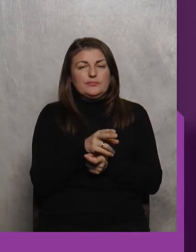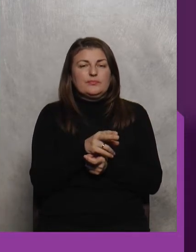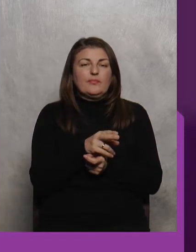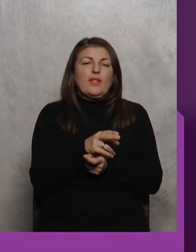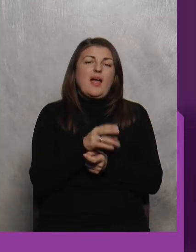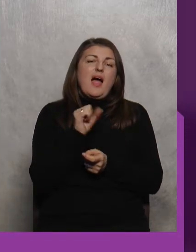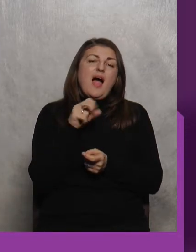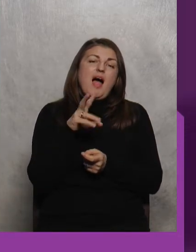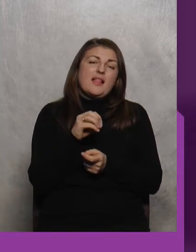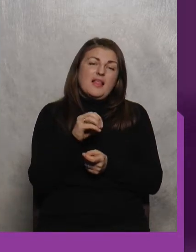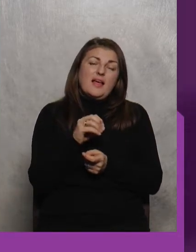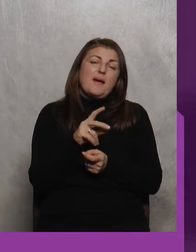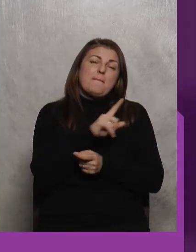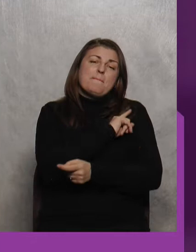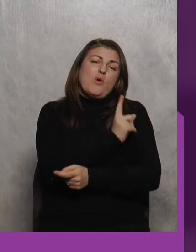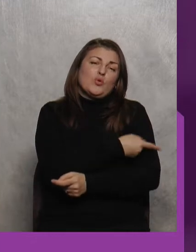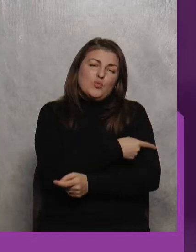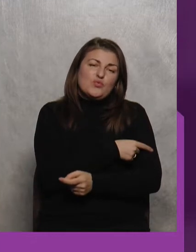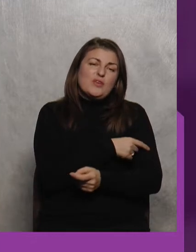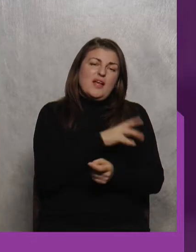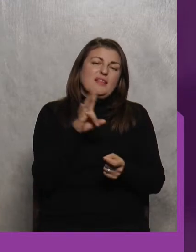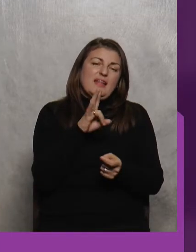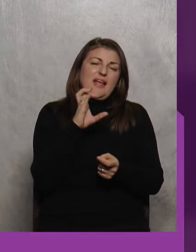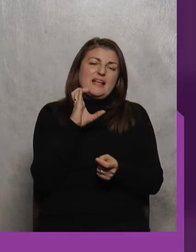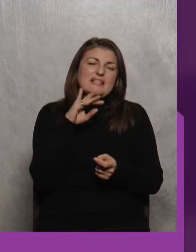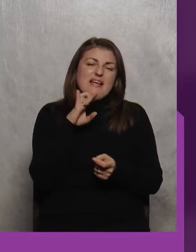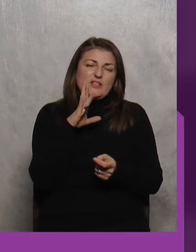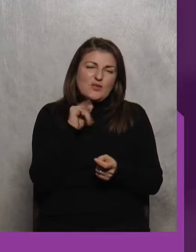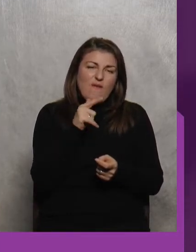Редік, але потужність Наталії Стрільцової